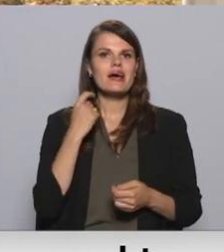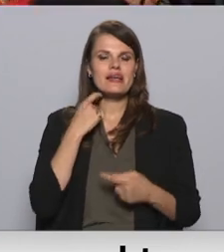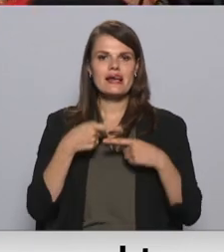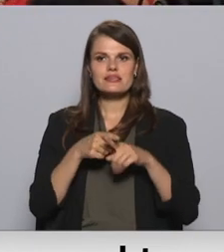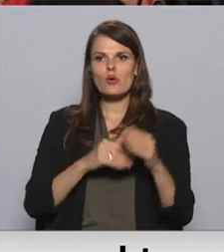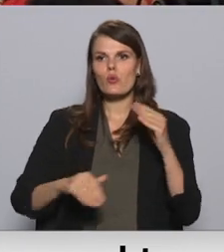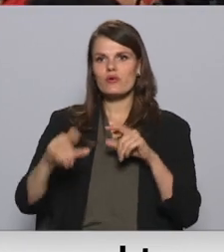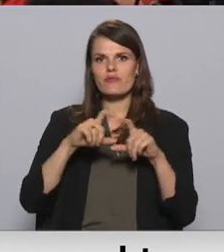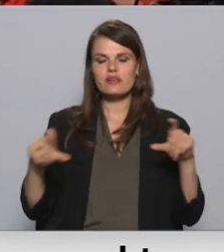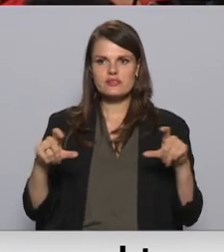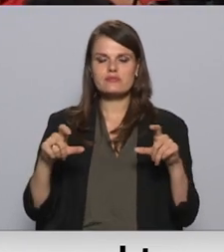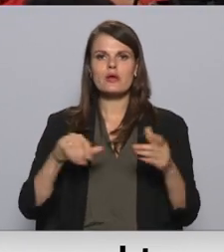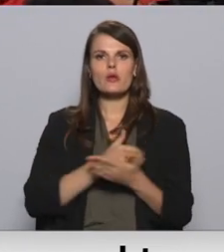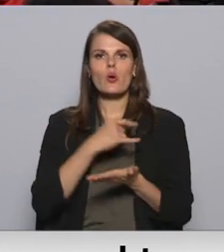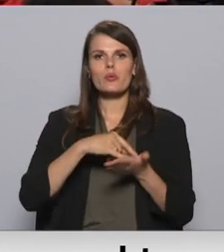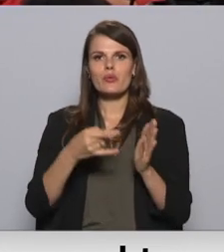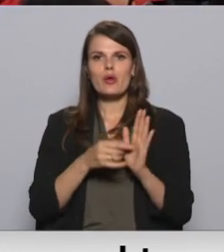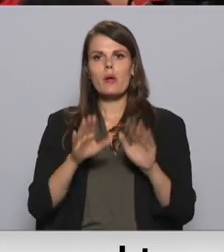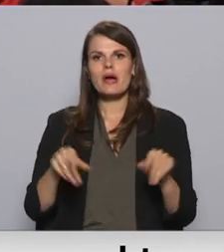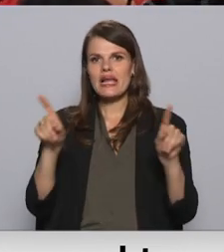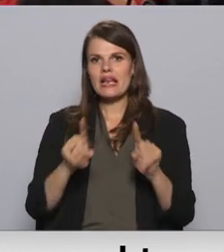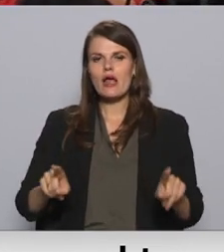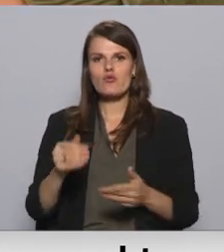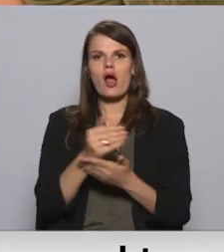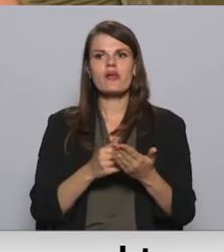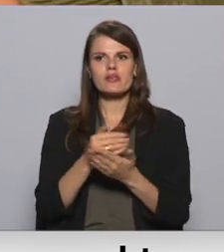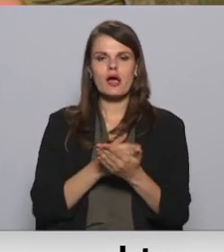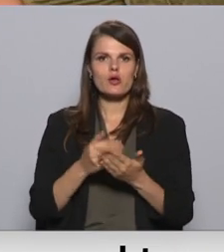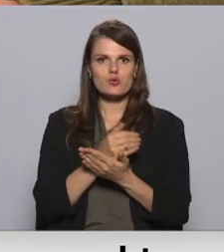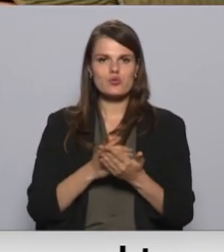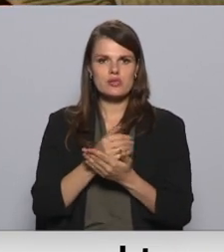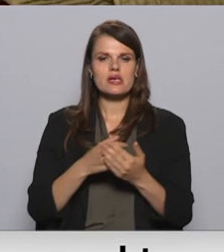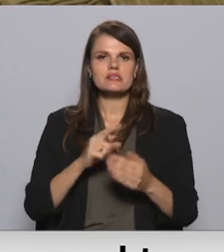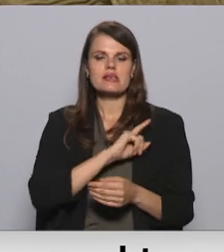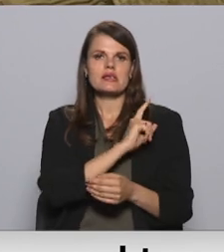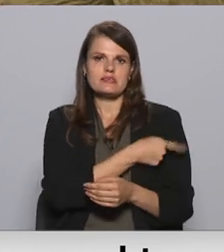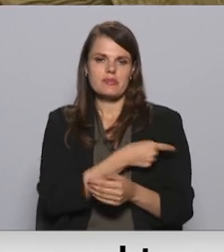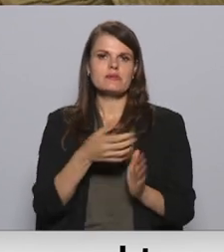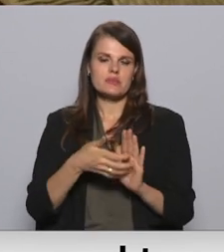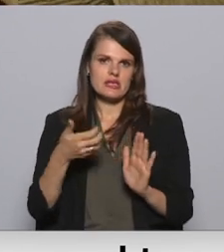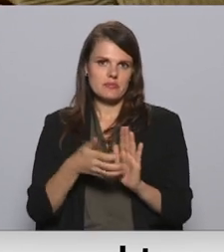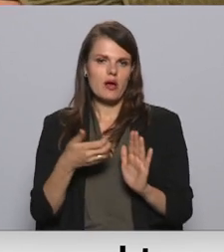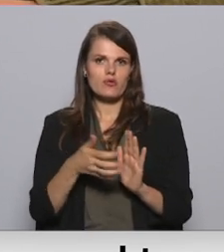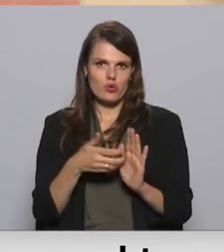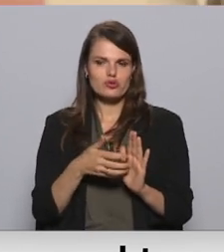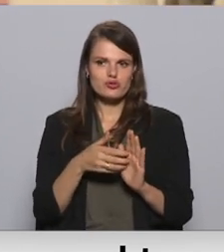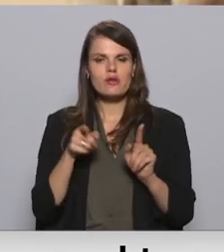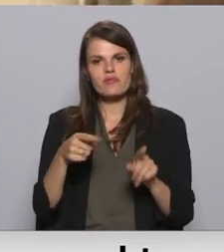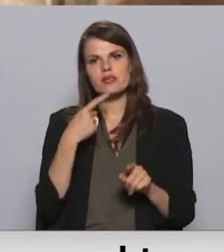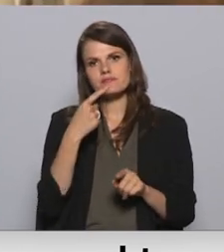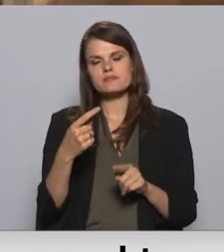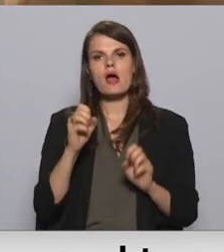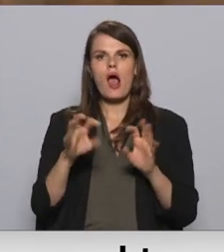Tehniskās universitātes pilotprojekta par lietu atkārtotas izmantošanas iespējām pārstāvji. Pēc viņu domām mantu apmaiņas punktiem jābūt ne